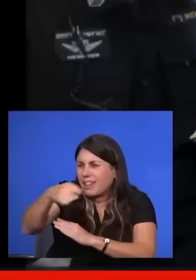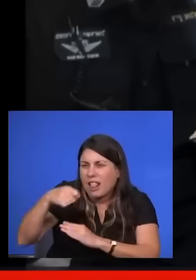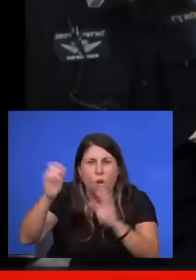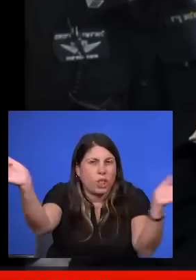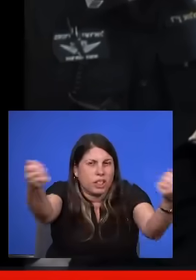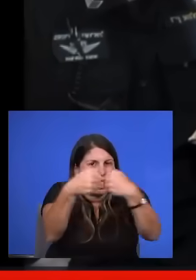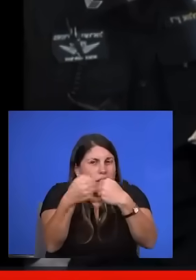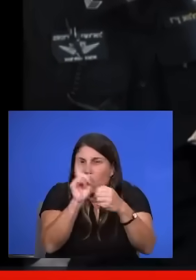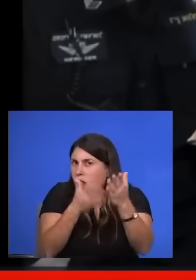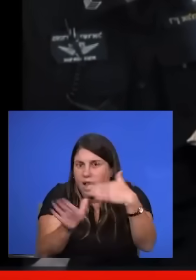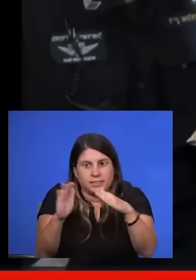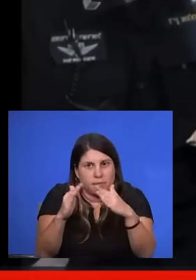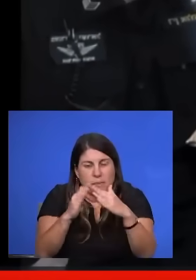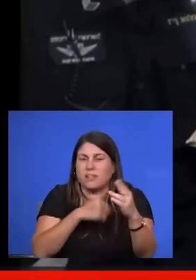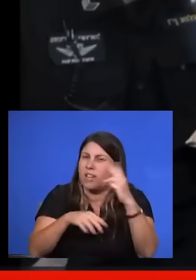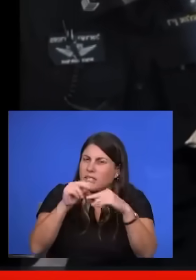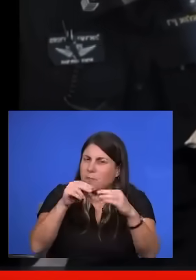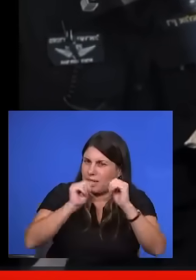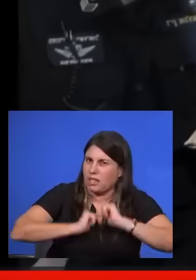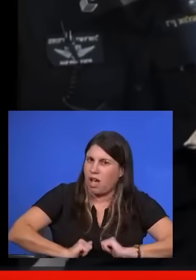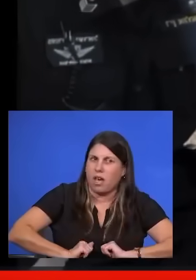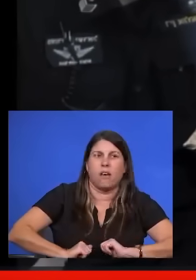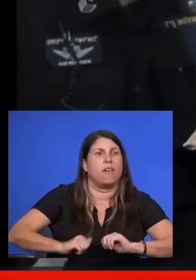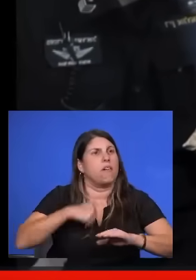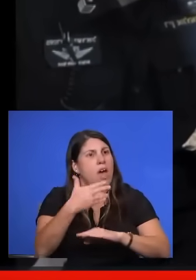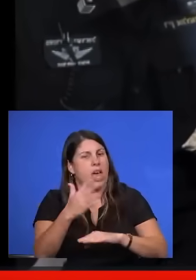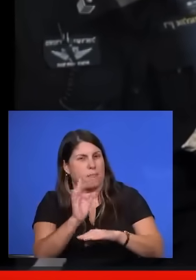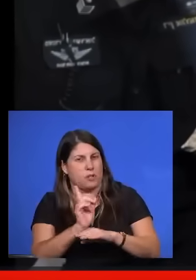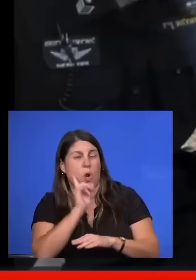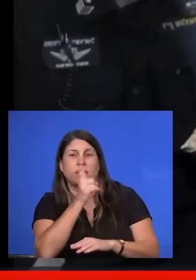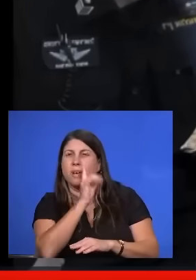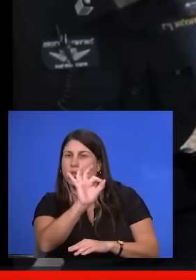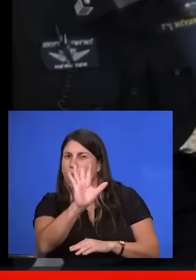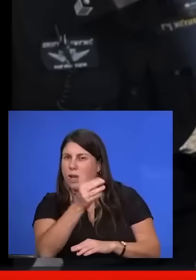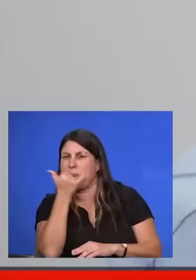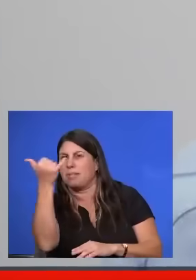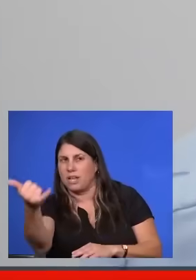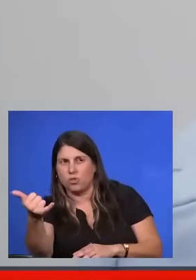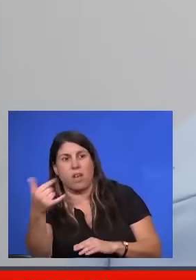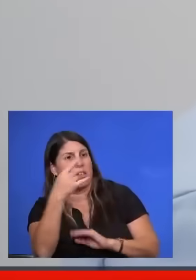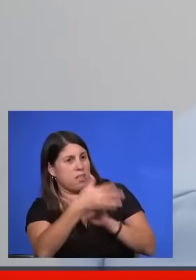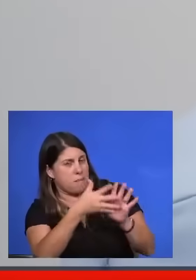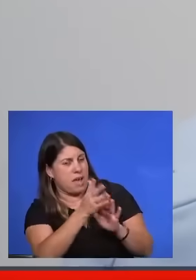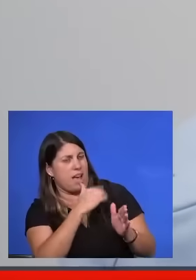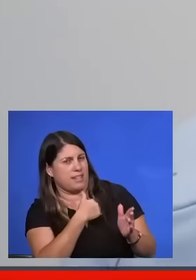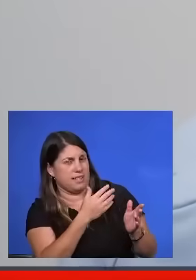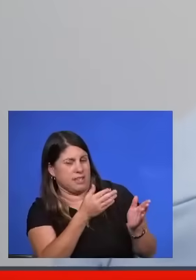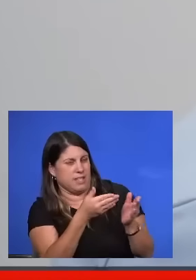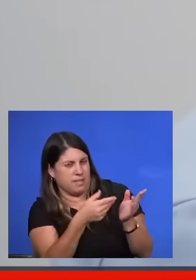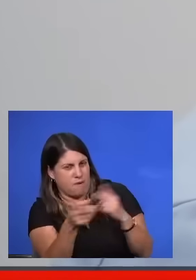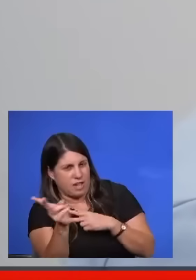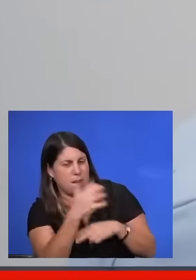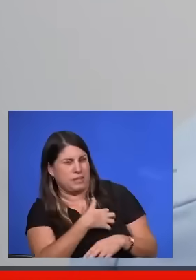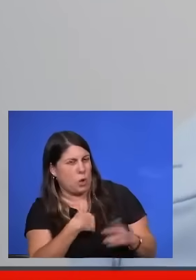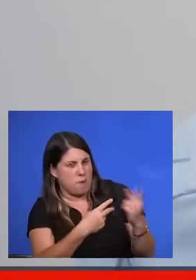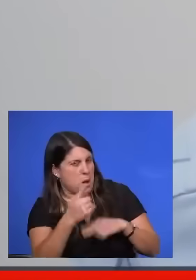ואני אדבר איתך שירגע פה. אחרי איזה חמש דקות, אמא שלו גם התקשרה אליו, הוא אמר לה, אני מפנה פה פצועים, אל תפריעי לי. התקשרה